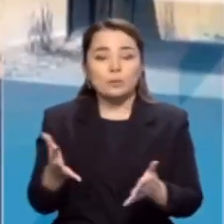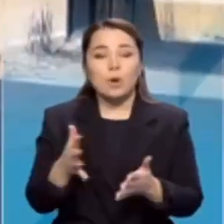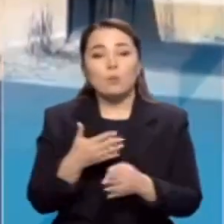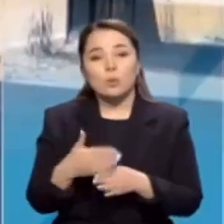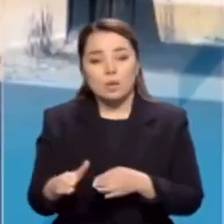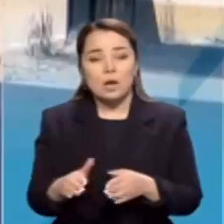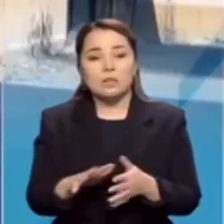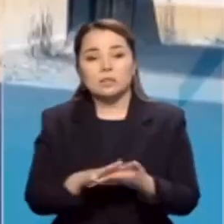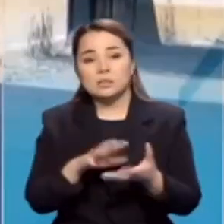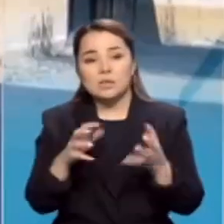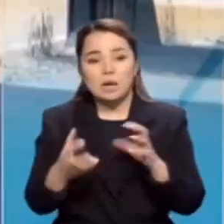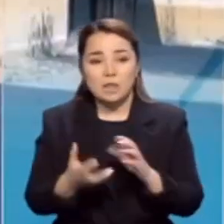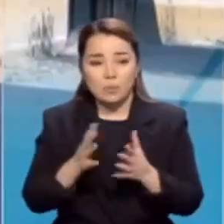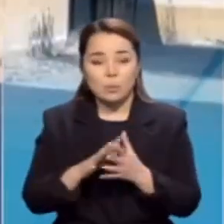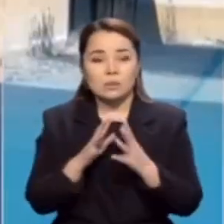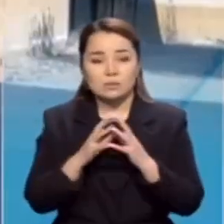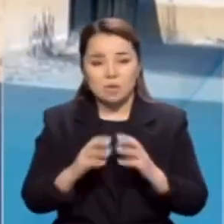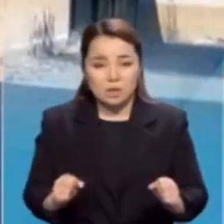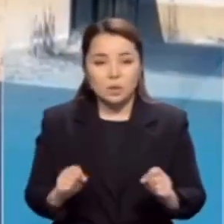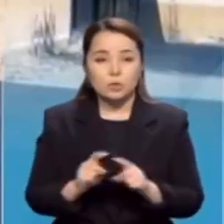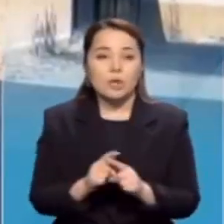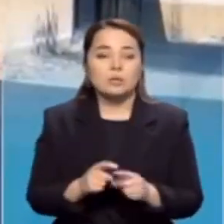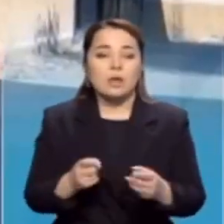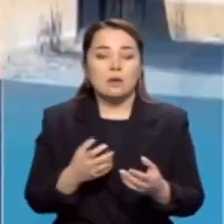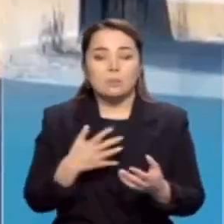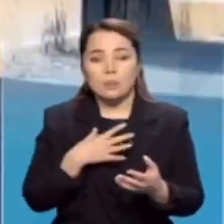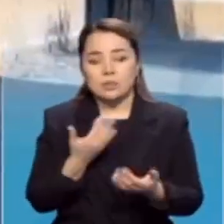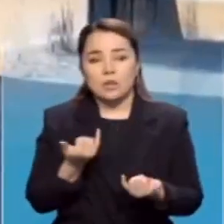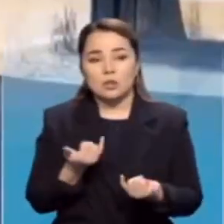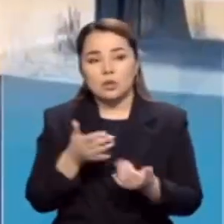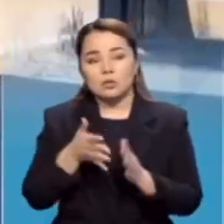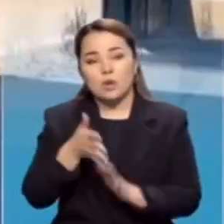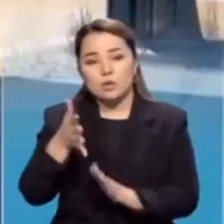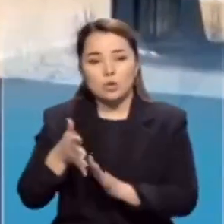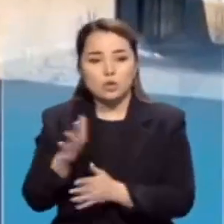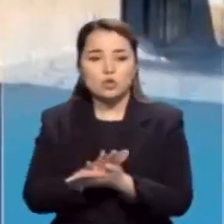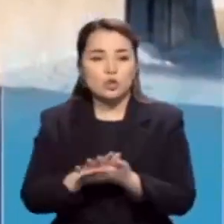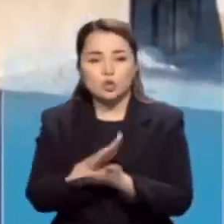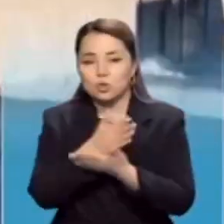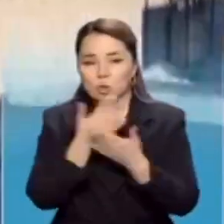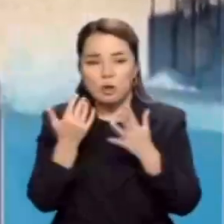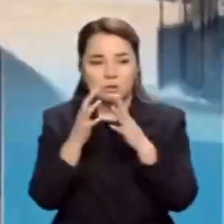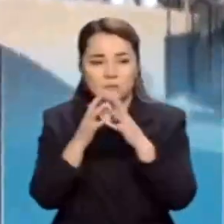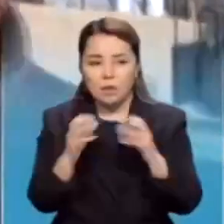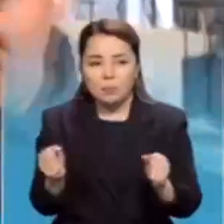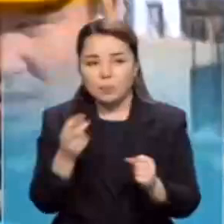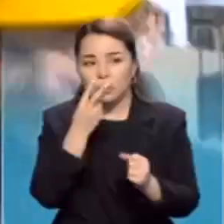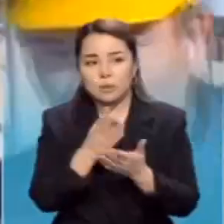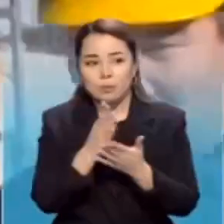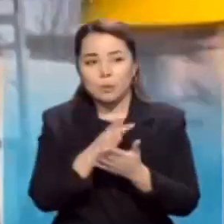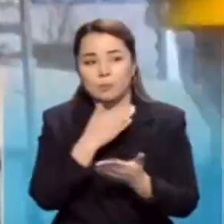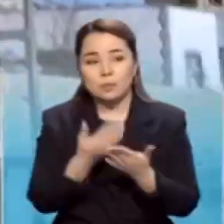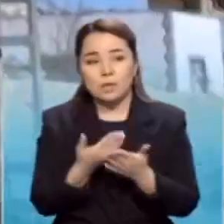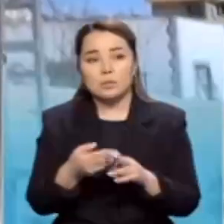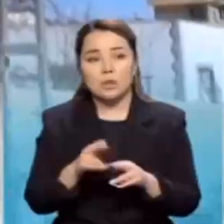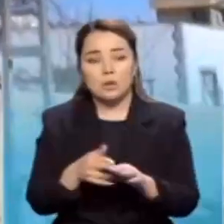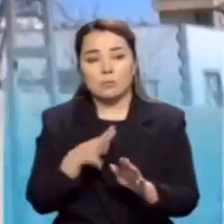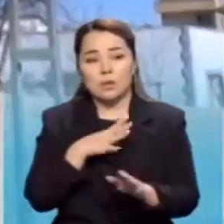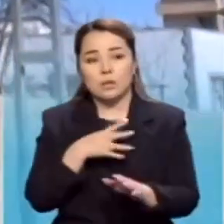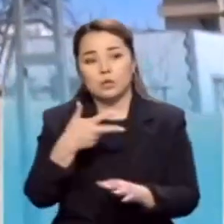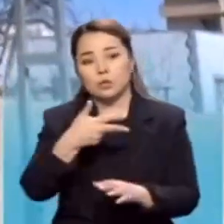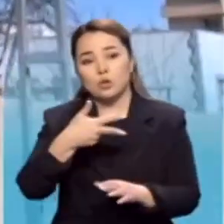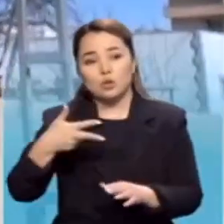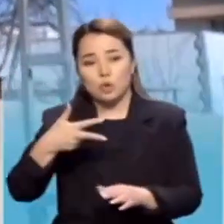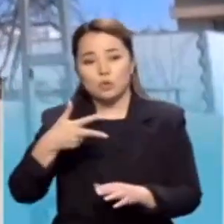қираған, тіпті сау ғимарат жоқ десе де болады. Дәл қазір біз сіздерге сол ғимараттардың біразын көрсетейік. Мысалға, мына тұрған